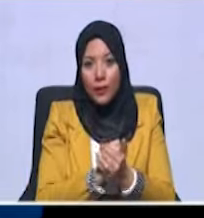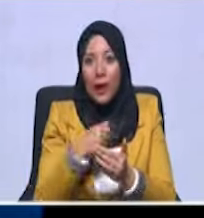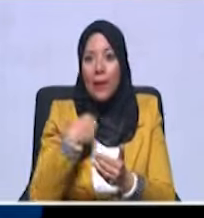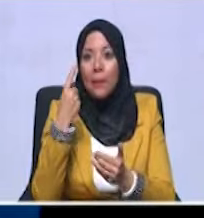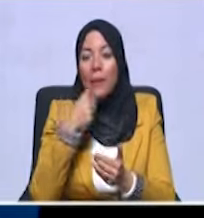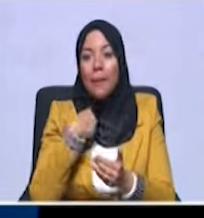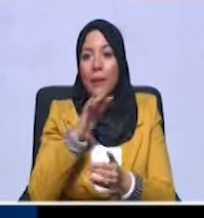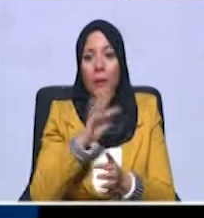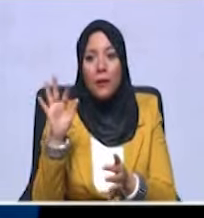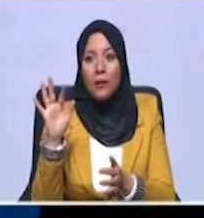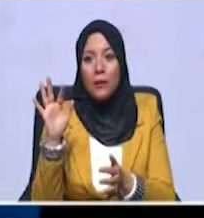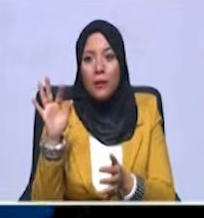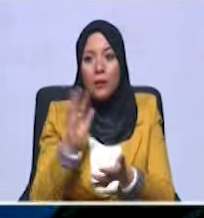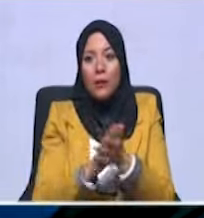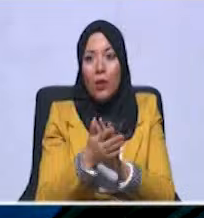بس.